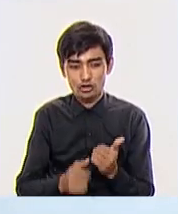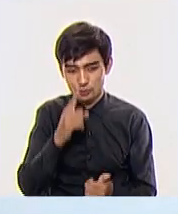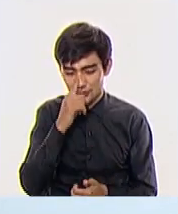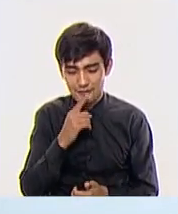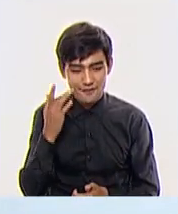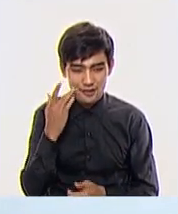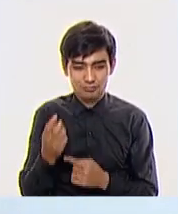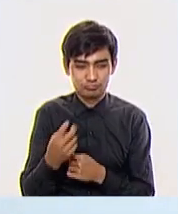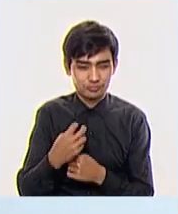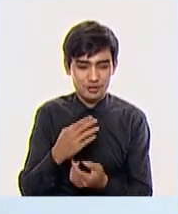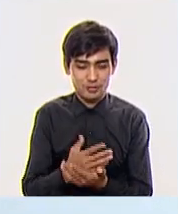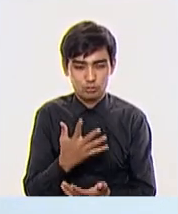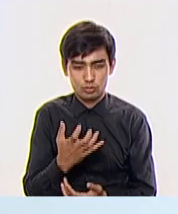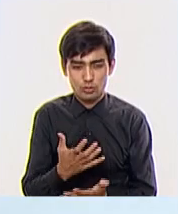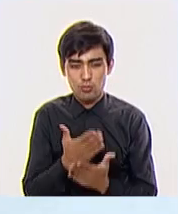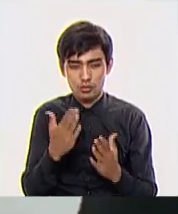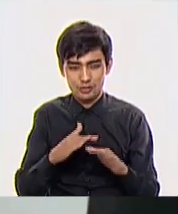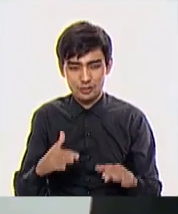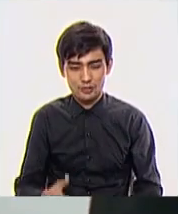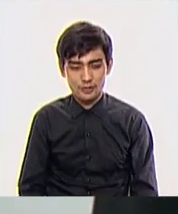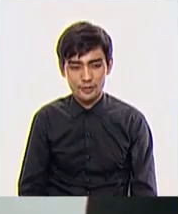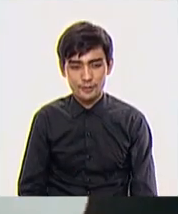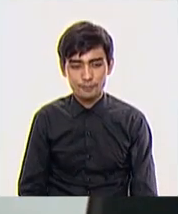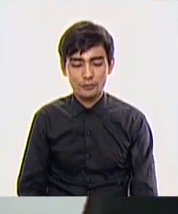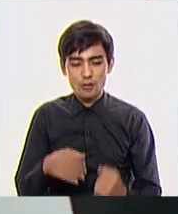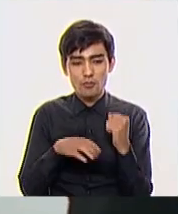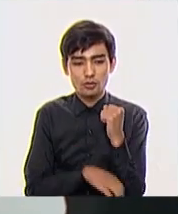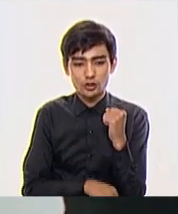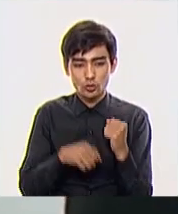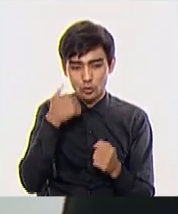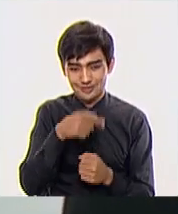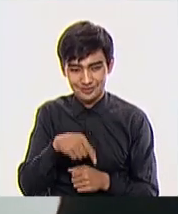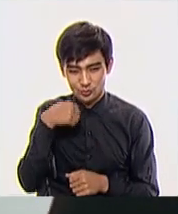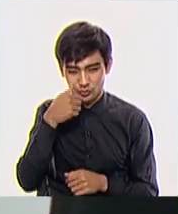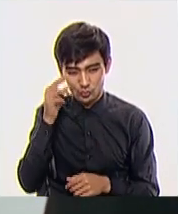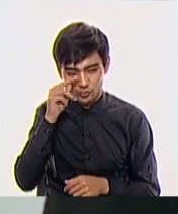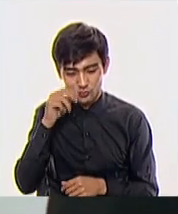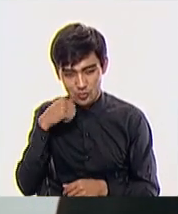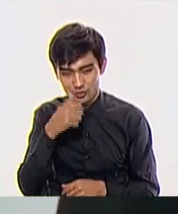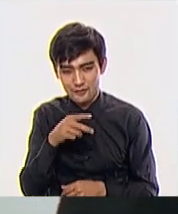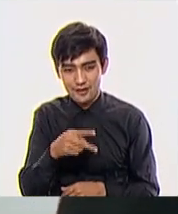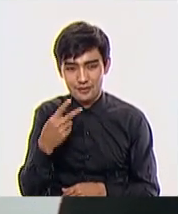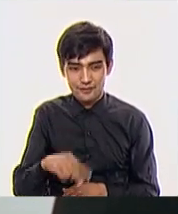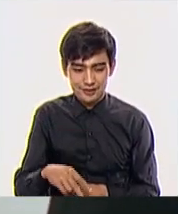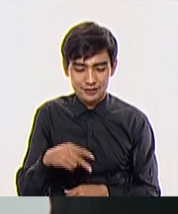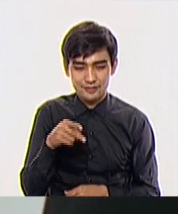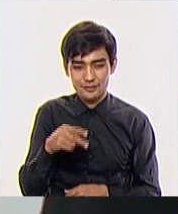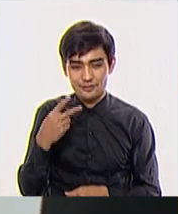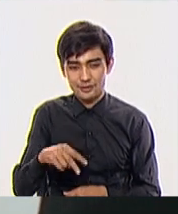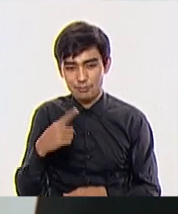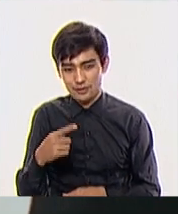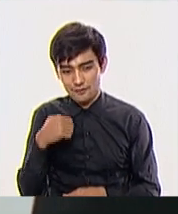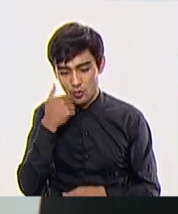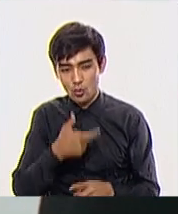сюда приходят около 500 школьников последний год вот этот учебный год 2020 2021 очень